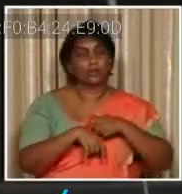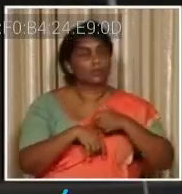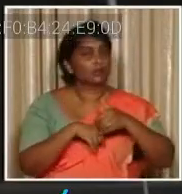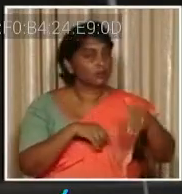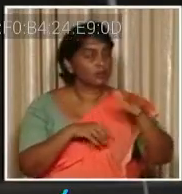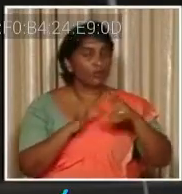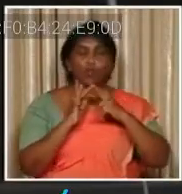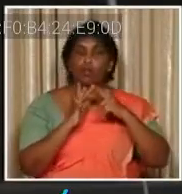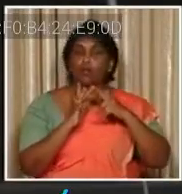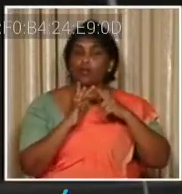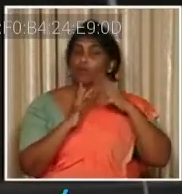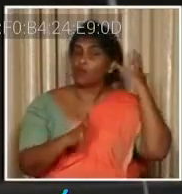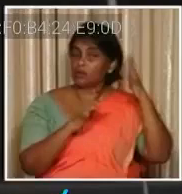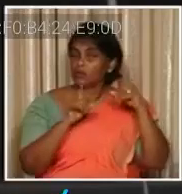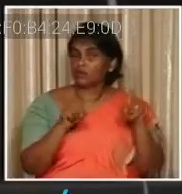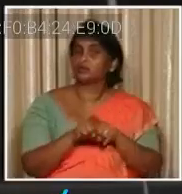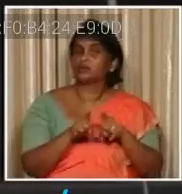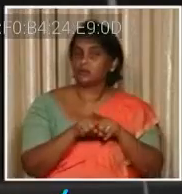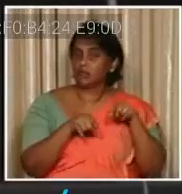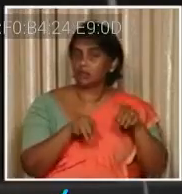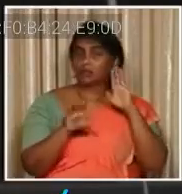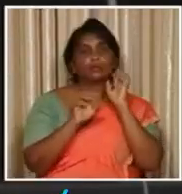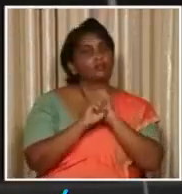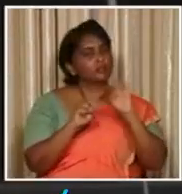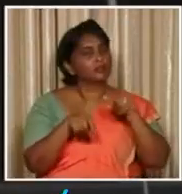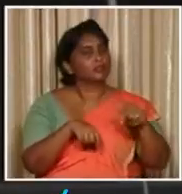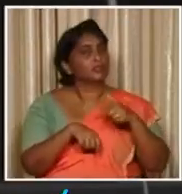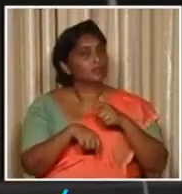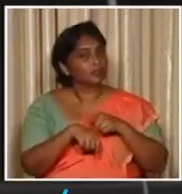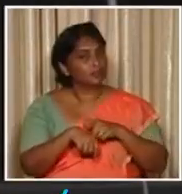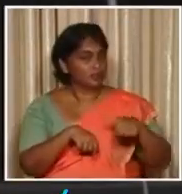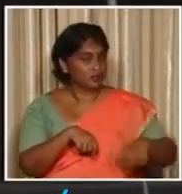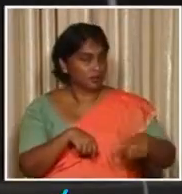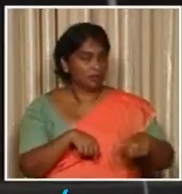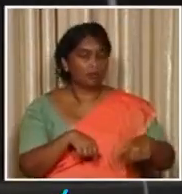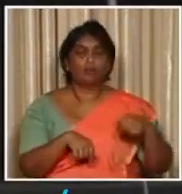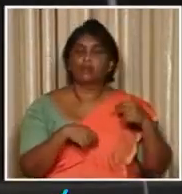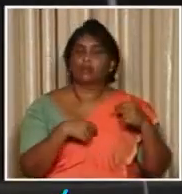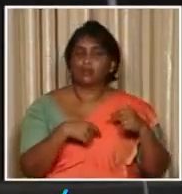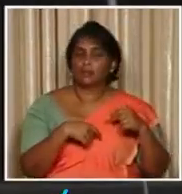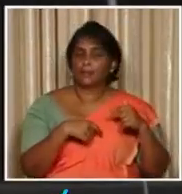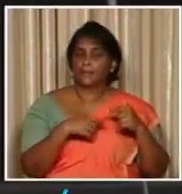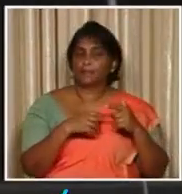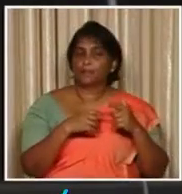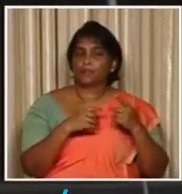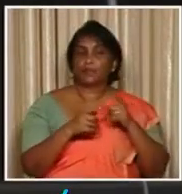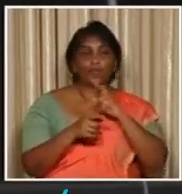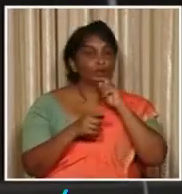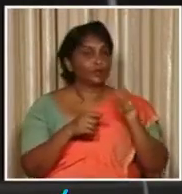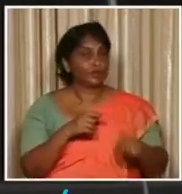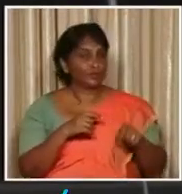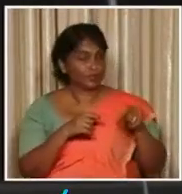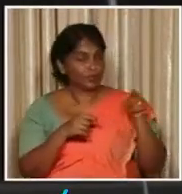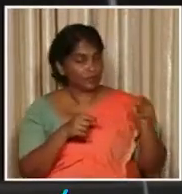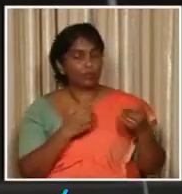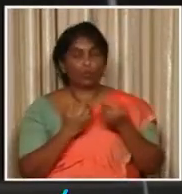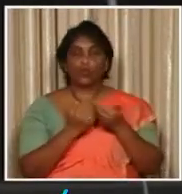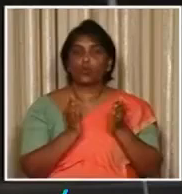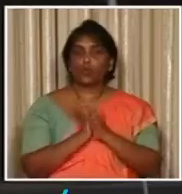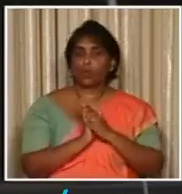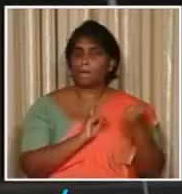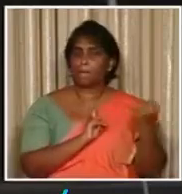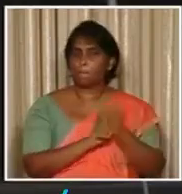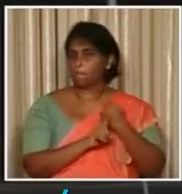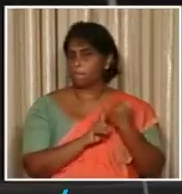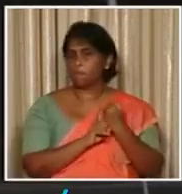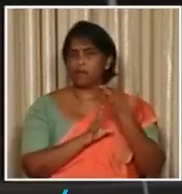වෙලාවේ ජාත්‍යන්තර වශයෙන් මේ ප්‍රකාශ නිකුත් කරලා තියෙන මේ වෙලාවේ අද මේ විනිශ්චකාරවරයෙක් Tamanට බලපෑම්